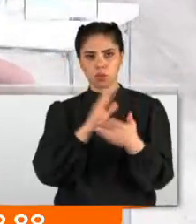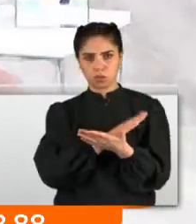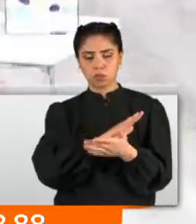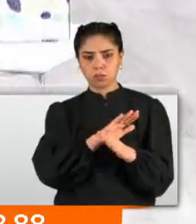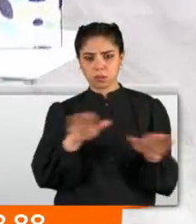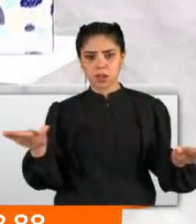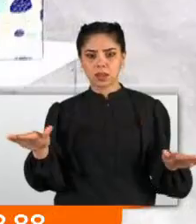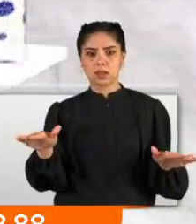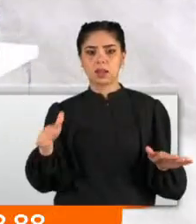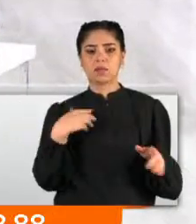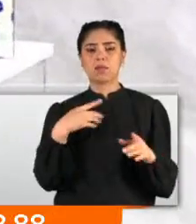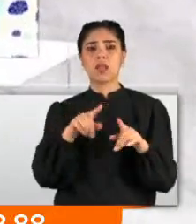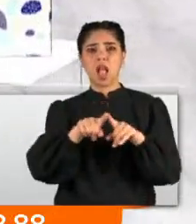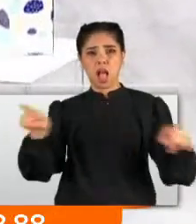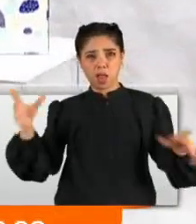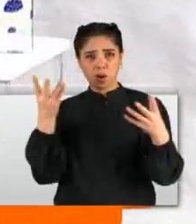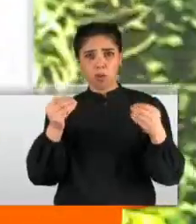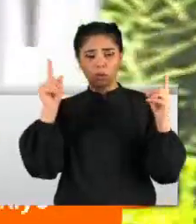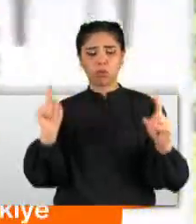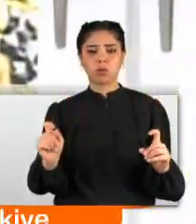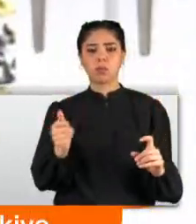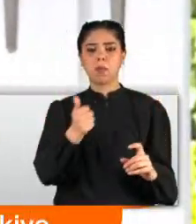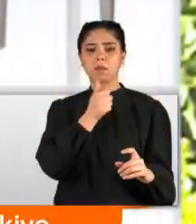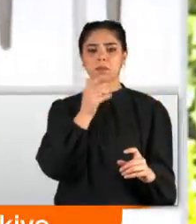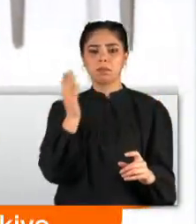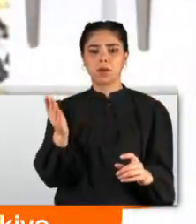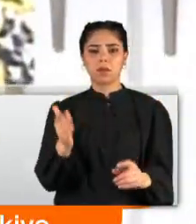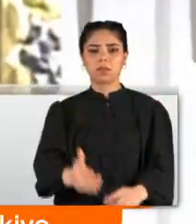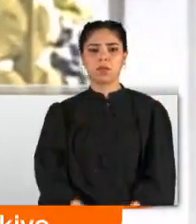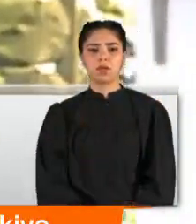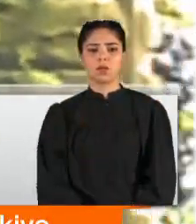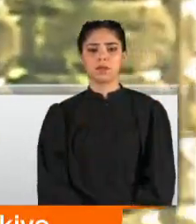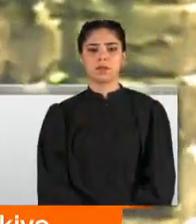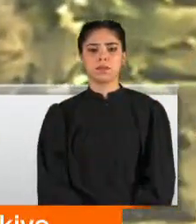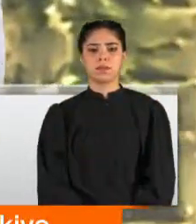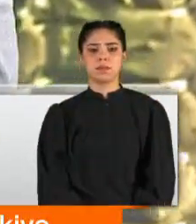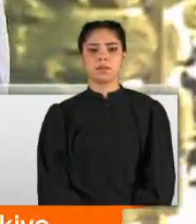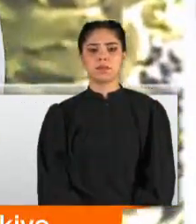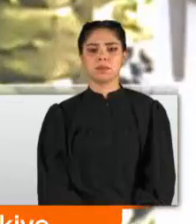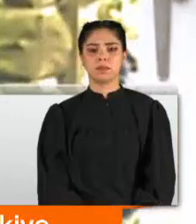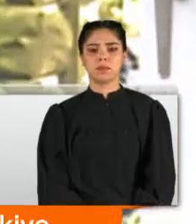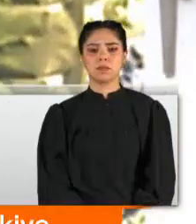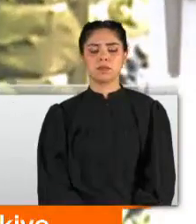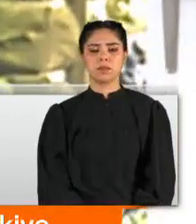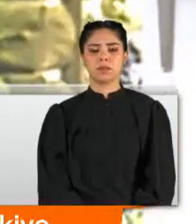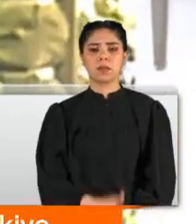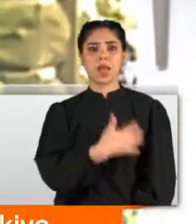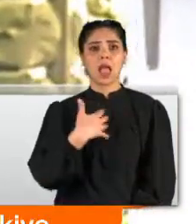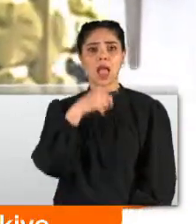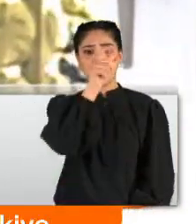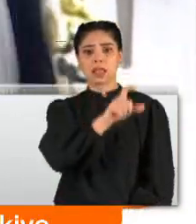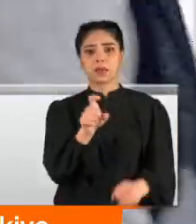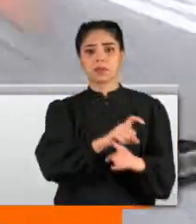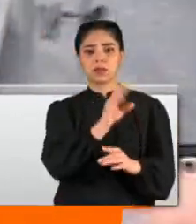tırnaktan tamam, ayrılır mı? Tamam, nefesini hissetmeyeyim. Baba. Ya ama annesi kızar diye tamam. Bir tane tamam. Bir tane. Bırak annem dayanamıyor,